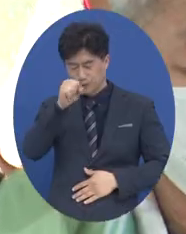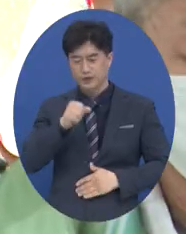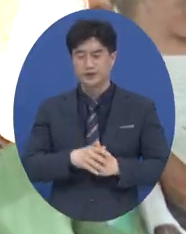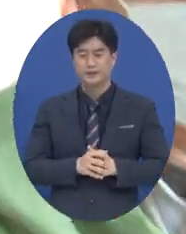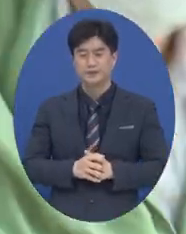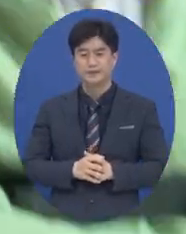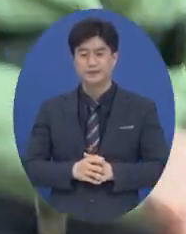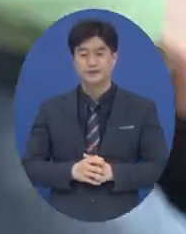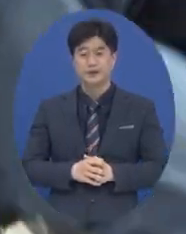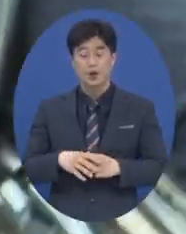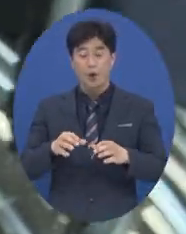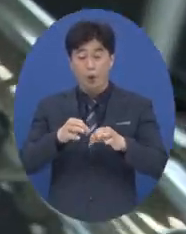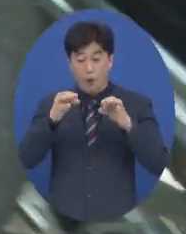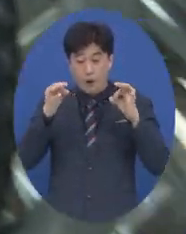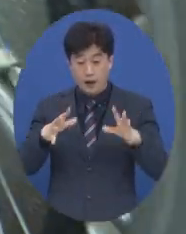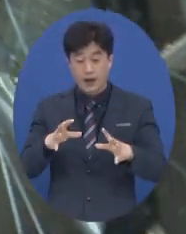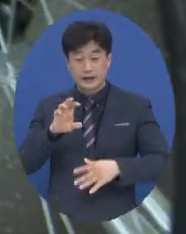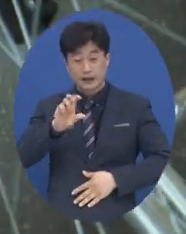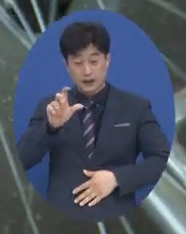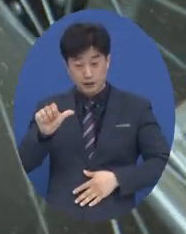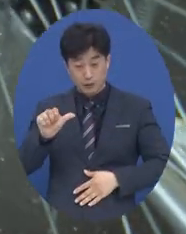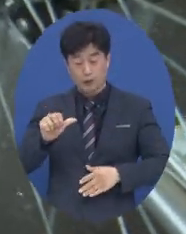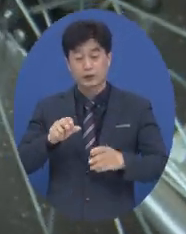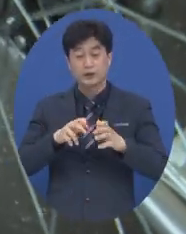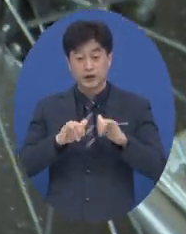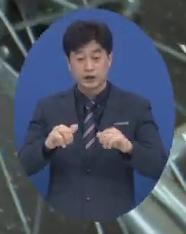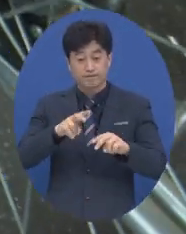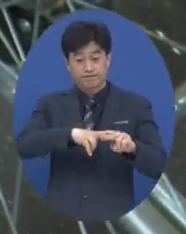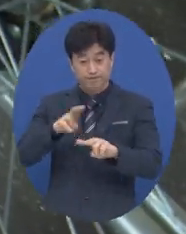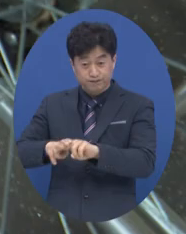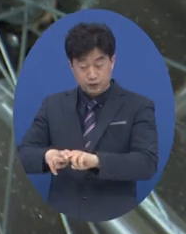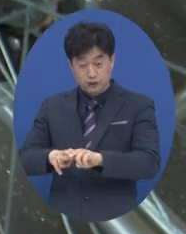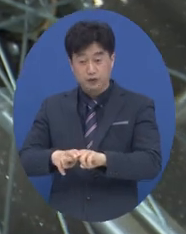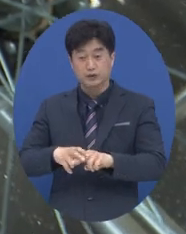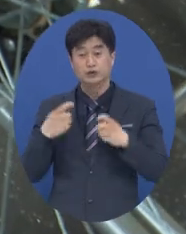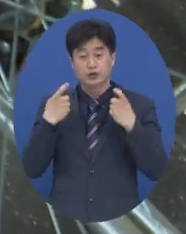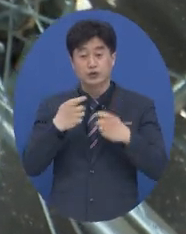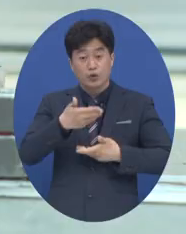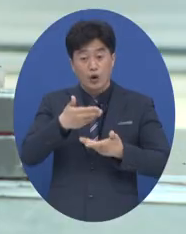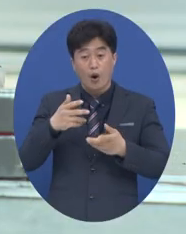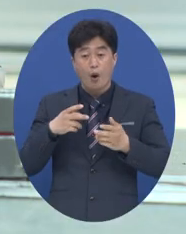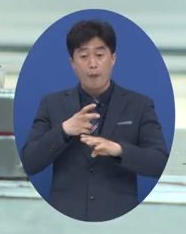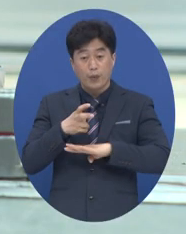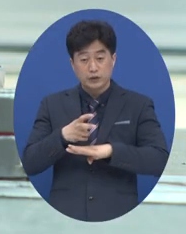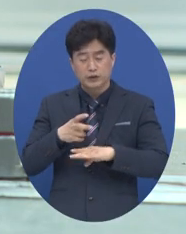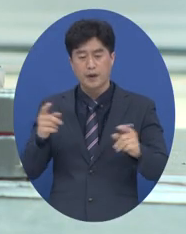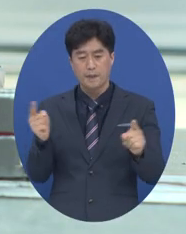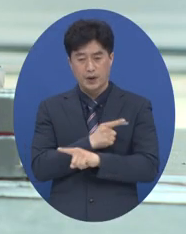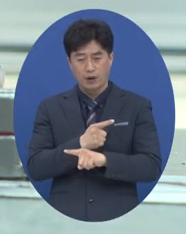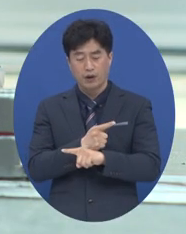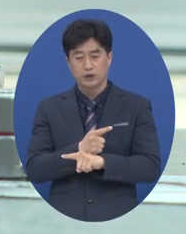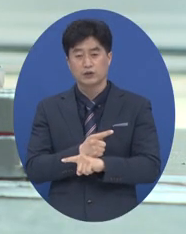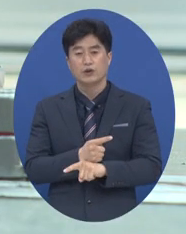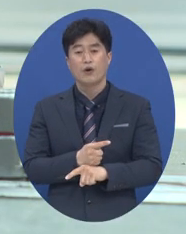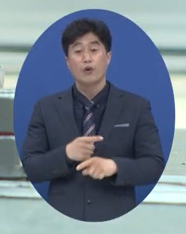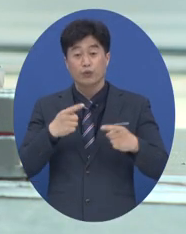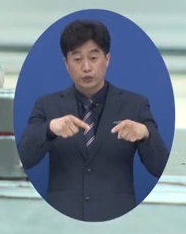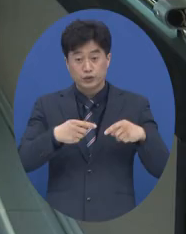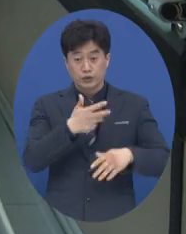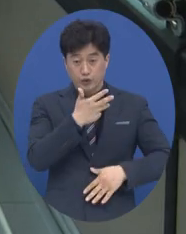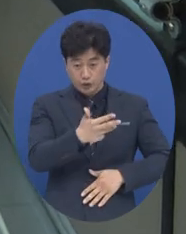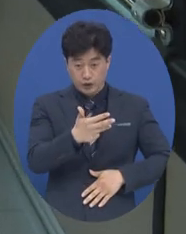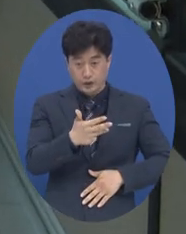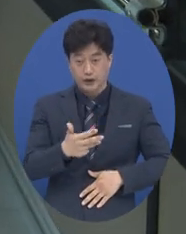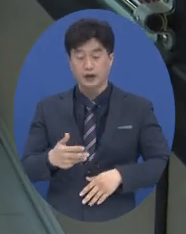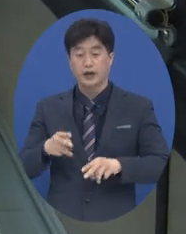감상적이에요. 원래 45인승 관광버스를 장애인 전용 여행버스로 개조해 휠체어 8석,